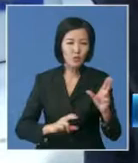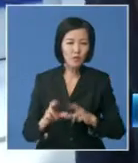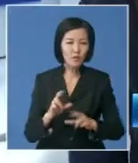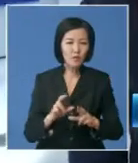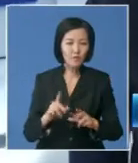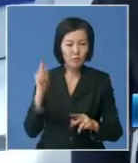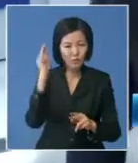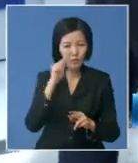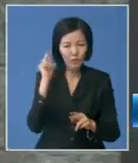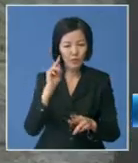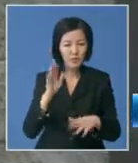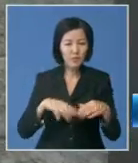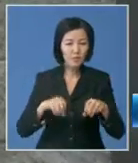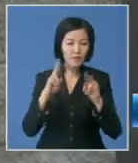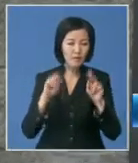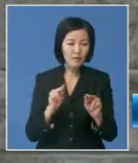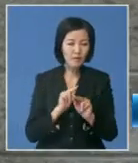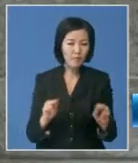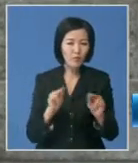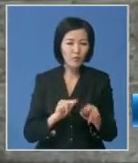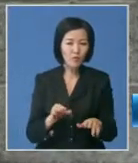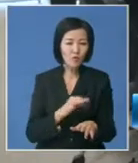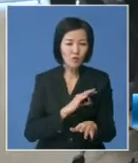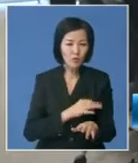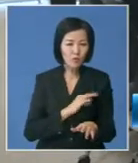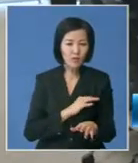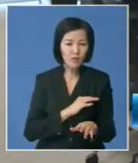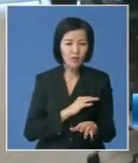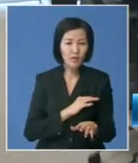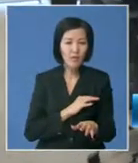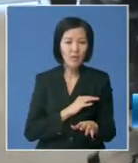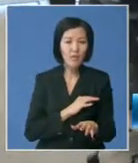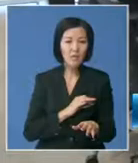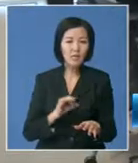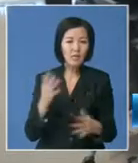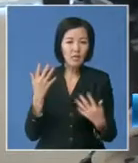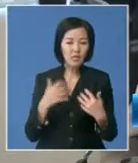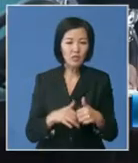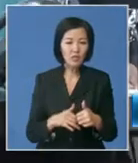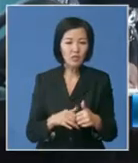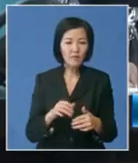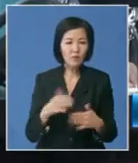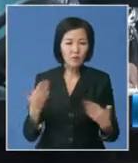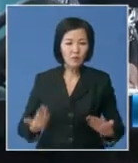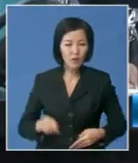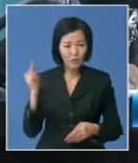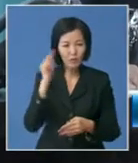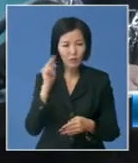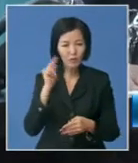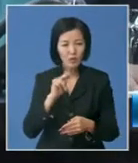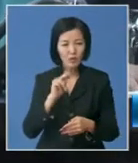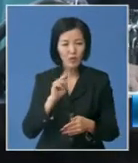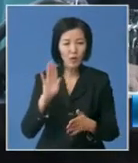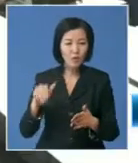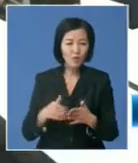осваивает специальности педагогов юристов и экономистов и инженеров но и учатся жить в ногу со временем вы пускаясь владеют